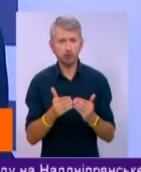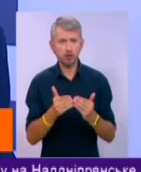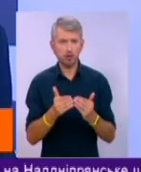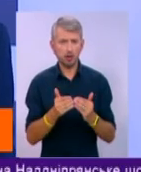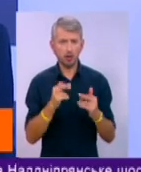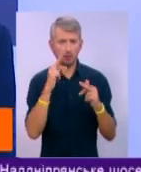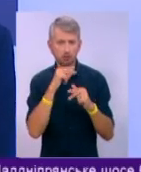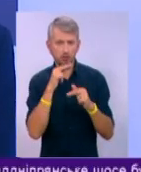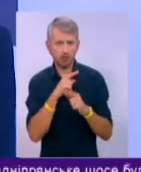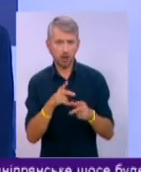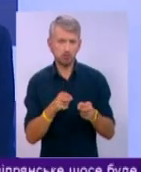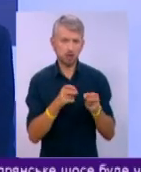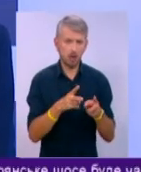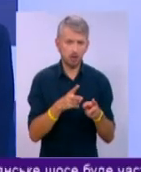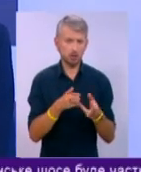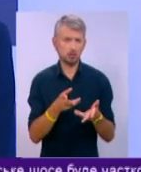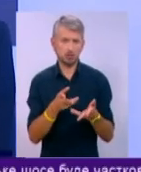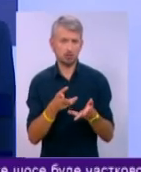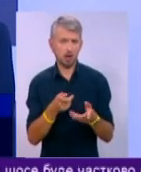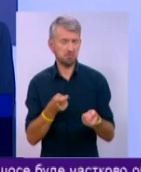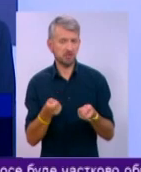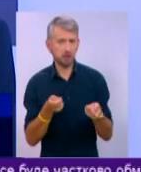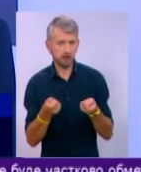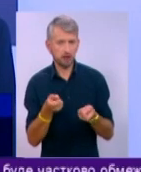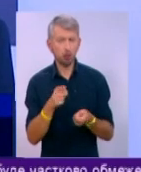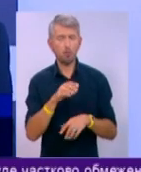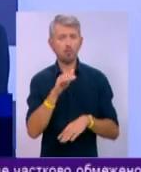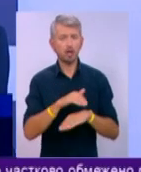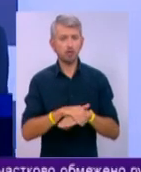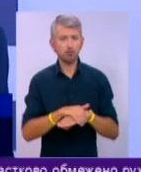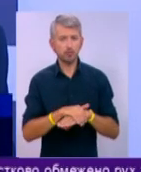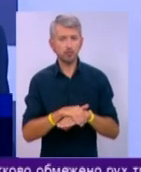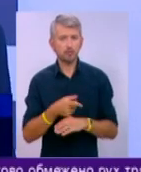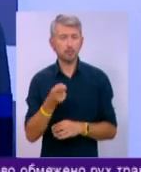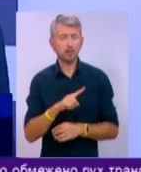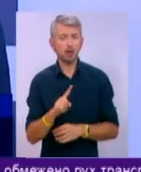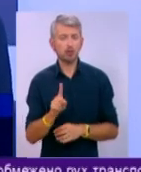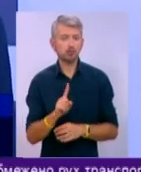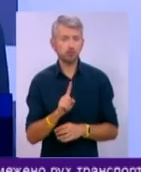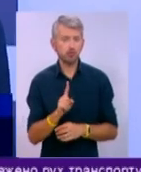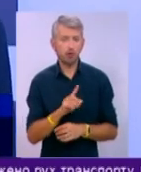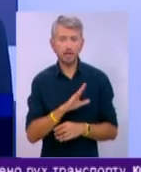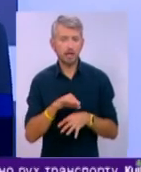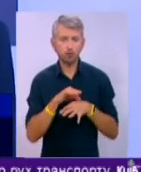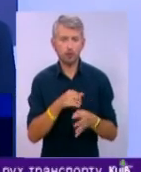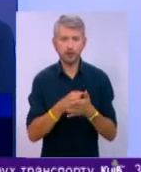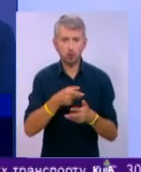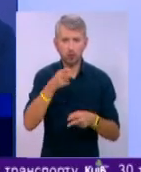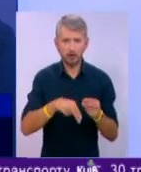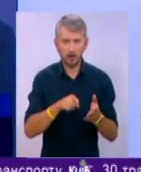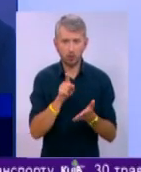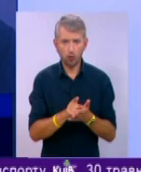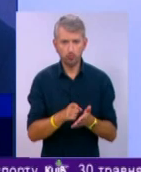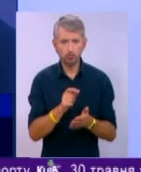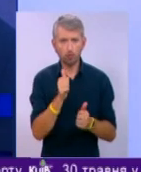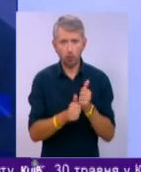проступків кримінальних чи адміністративних правопорушень. Тому, фактично, те, що не доводиться до кінця кожна кримінальна справа